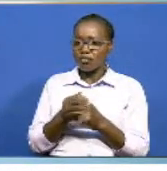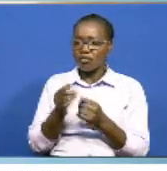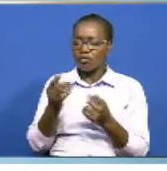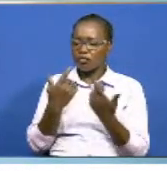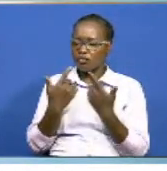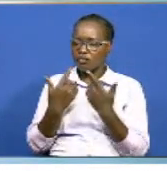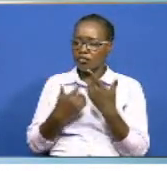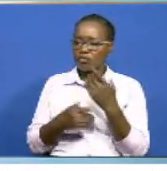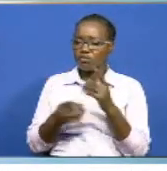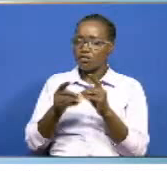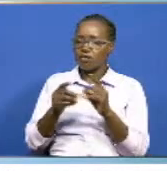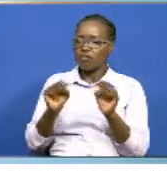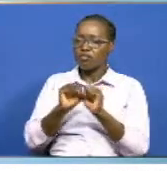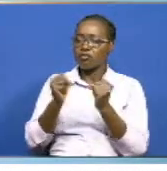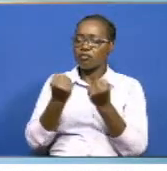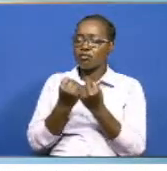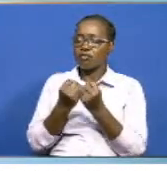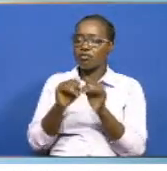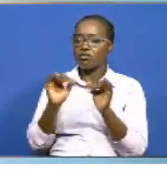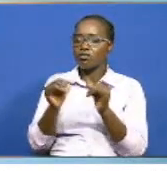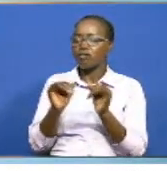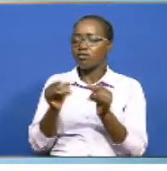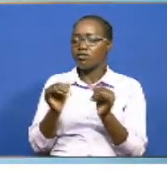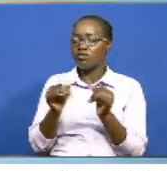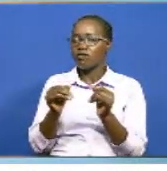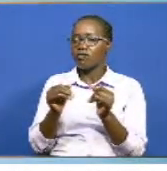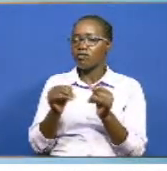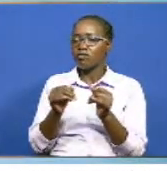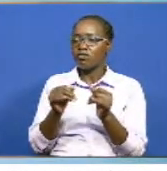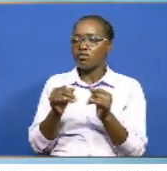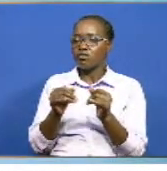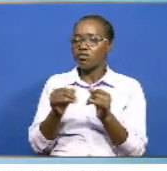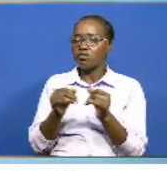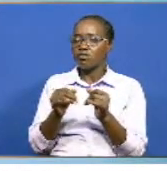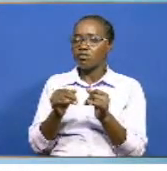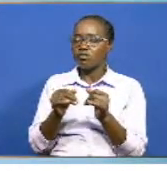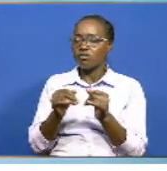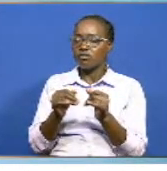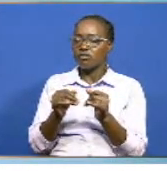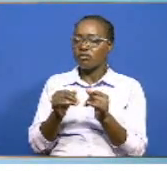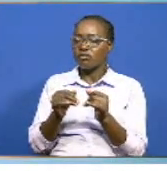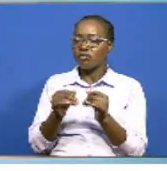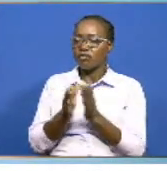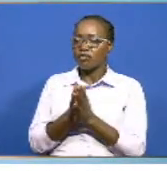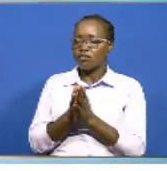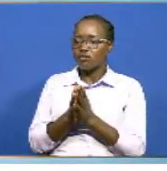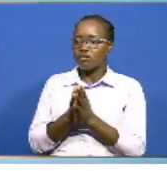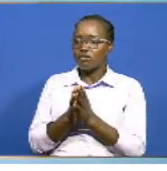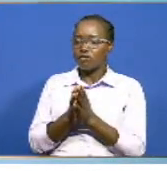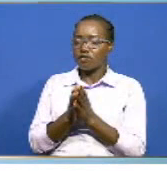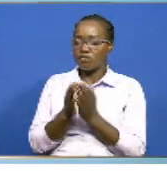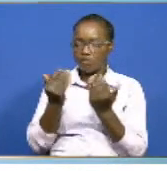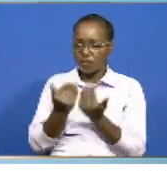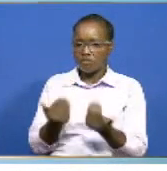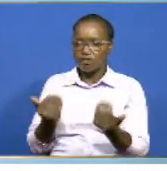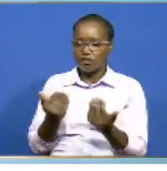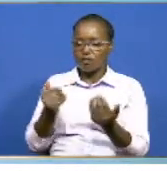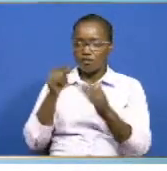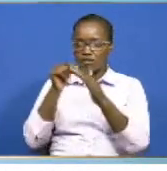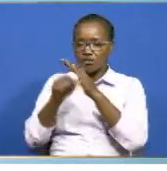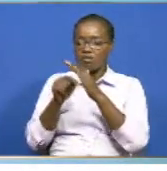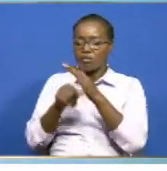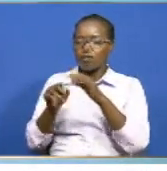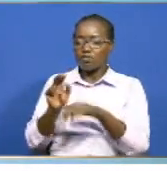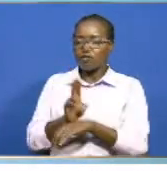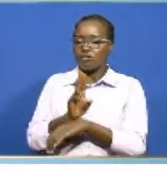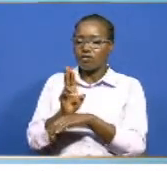walipatana kwa mitandao ya kijamii. Unapata kwamba hawa wanafunzi vile walipewa access ya kutumia hizi